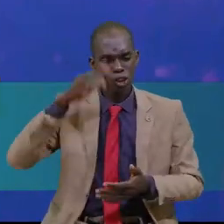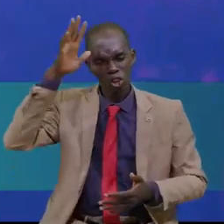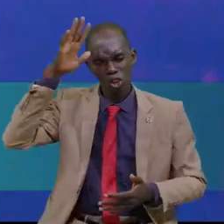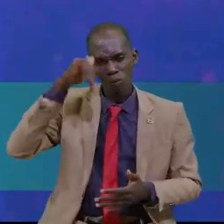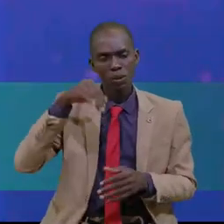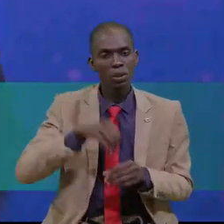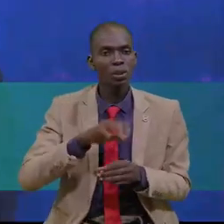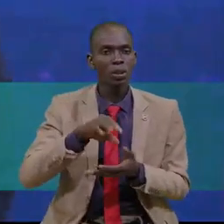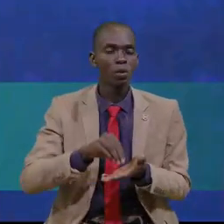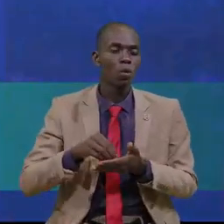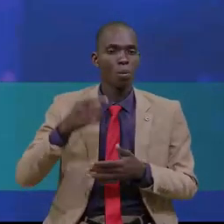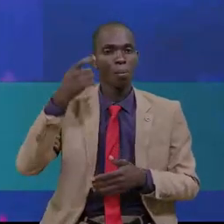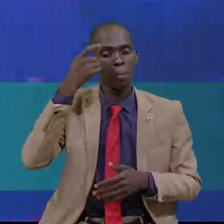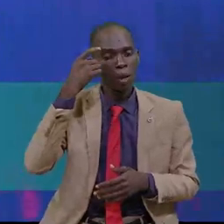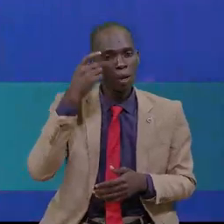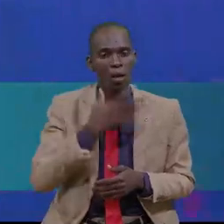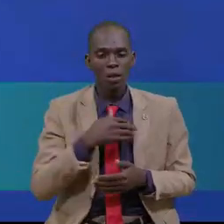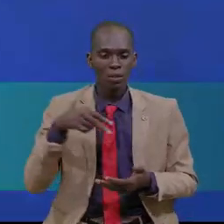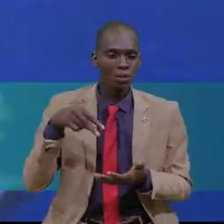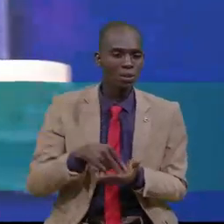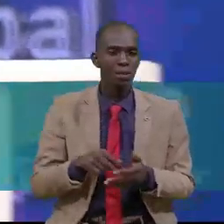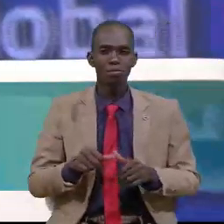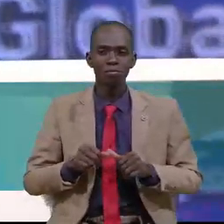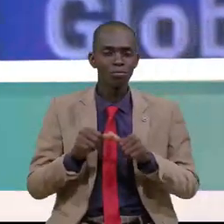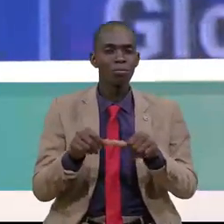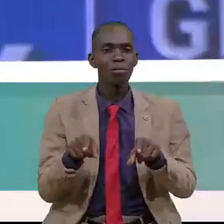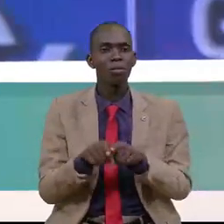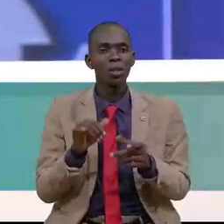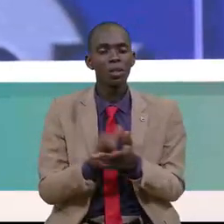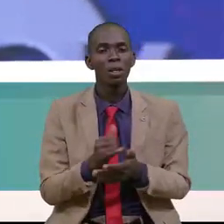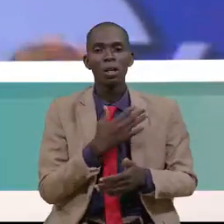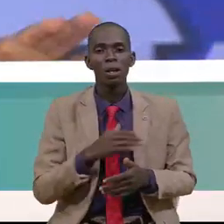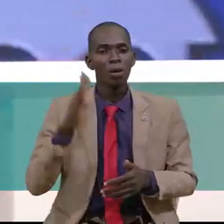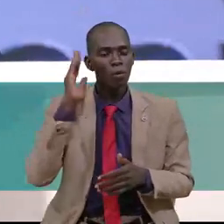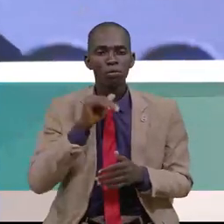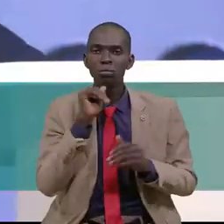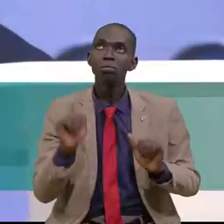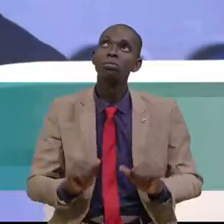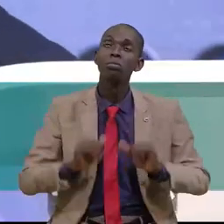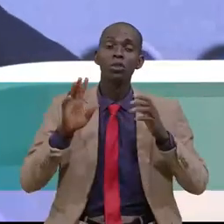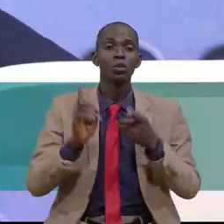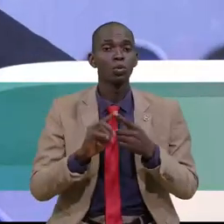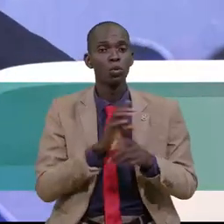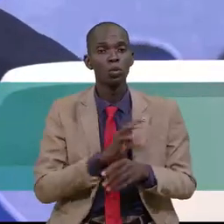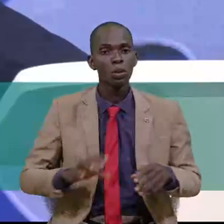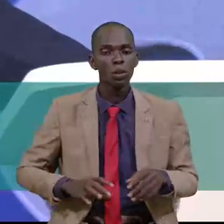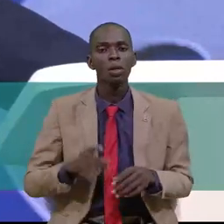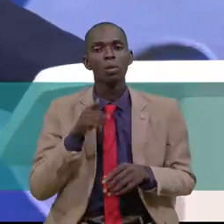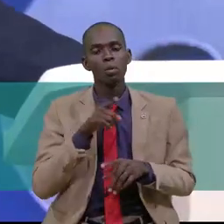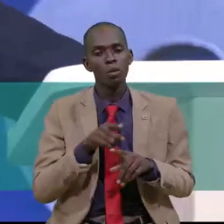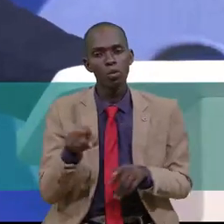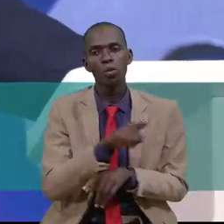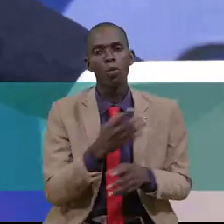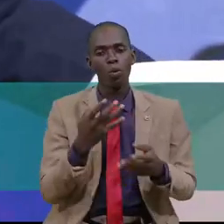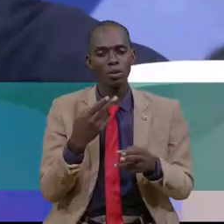dans leurs pensées, endurcis, et ils sont debout comme ça, et ils ne fléchissent pas devant Christ. Il veut que le nom